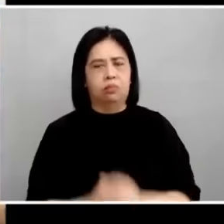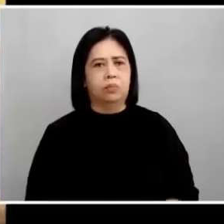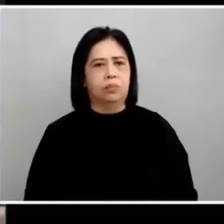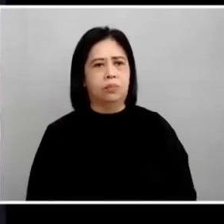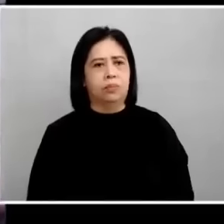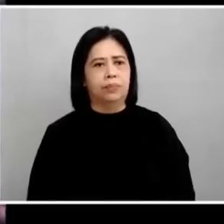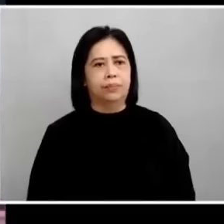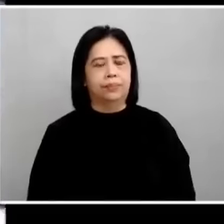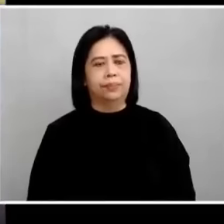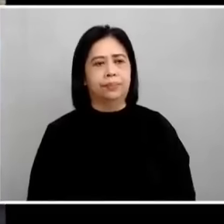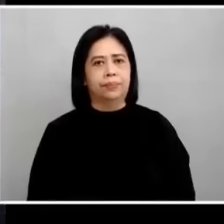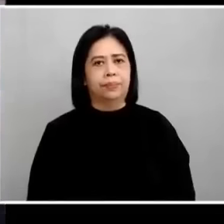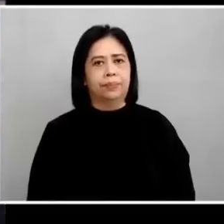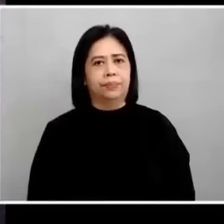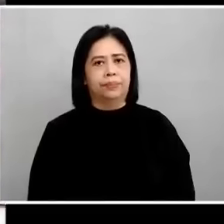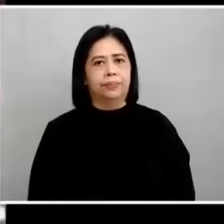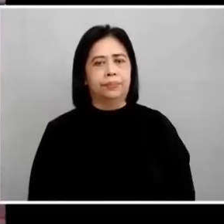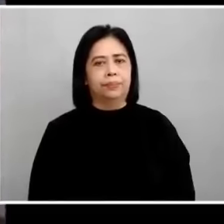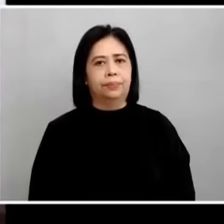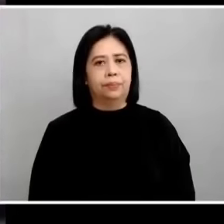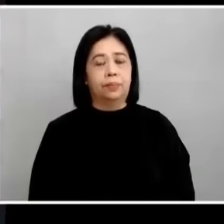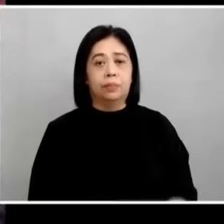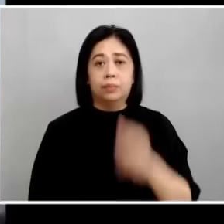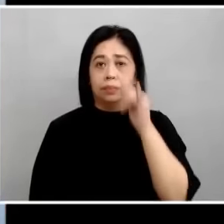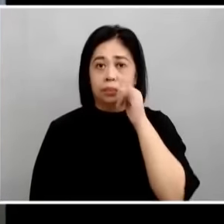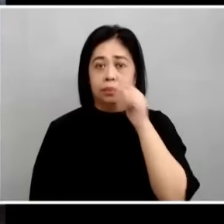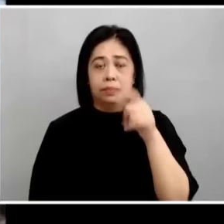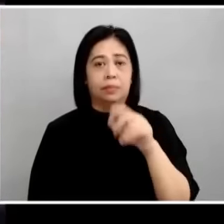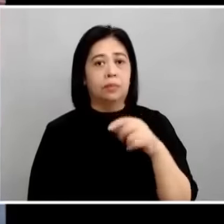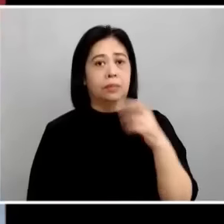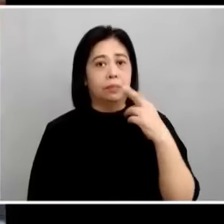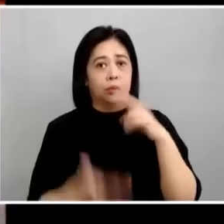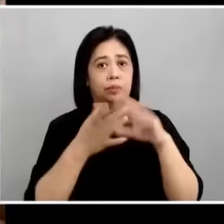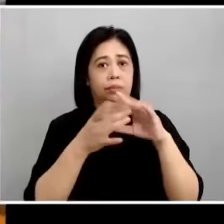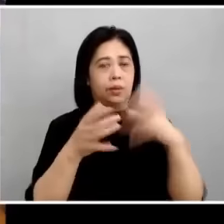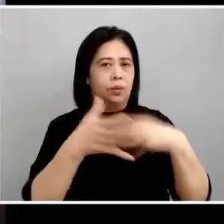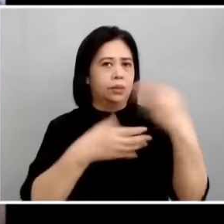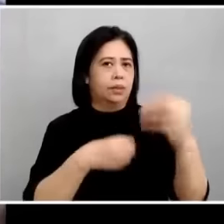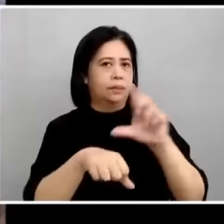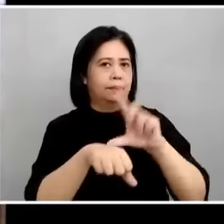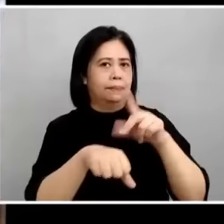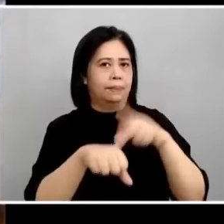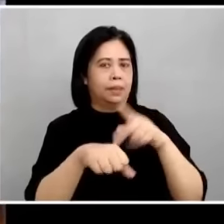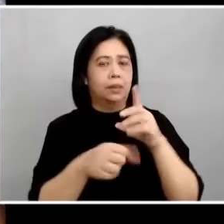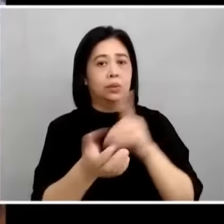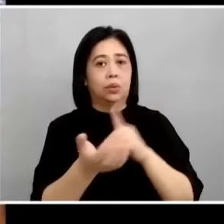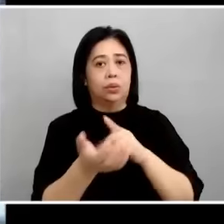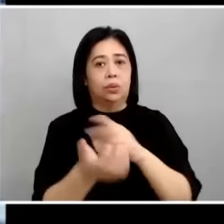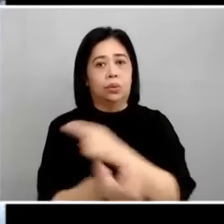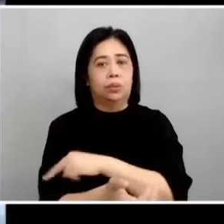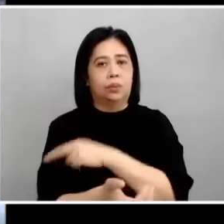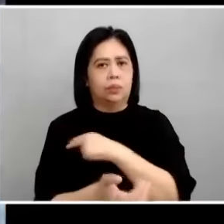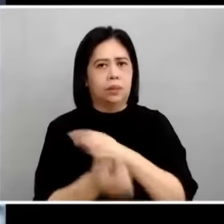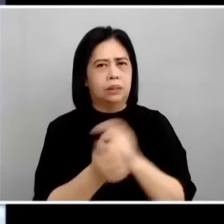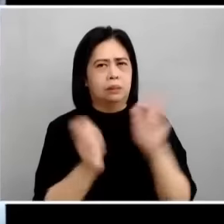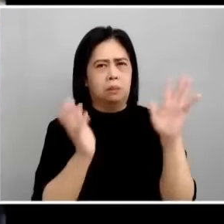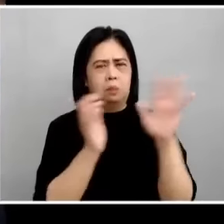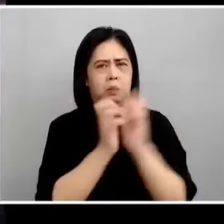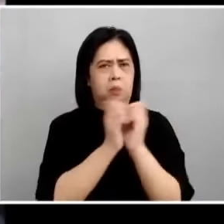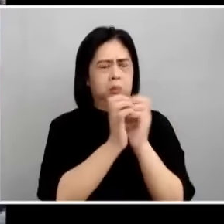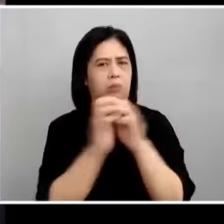ngayon. Sa kuha ng isang bayan patroller sa labas ng Las Piñas Doctors Hospital, siksikan at gitgitan